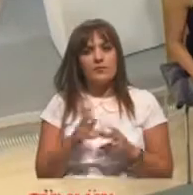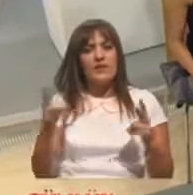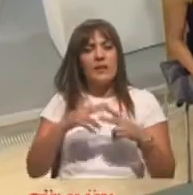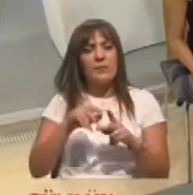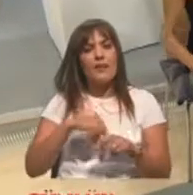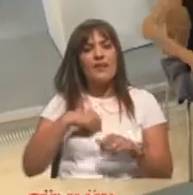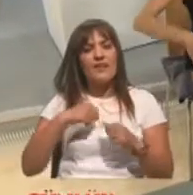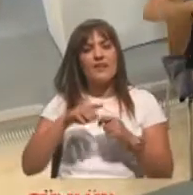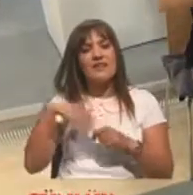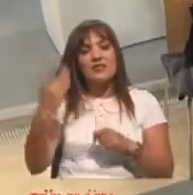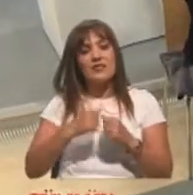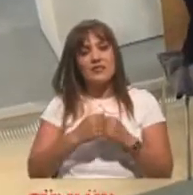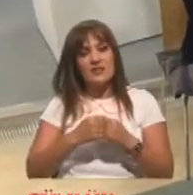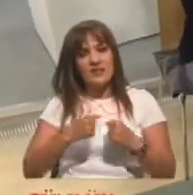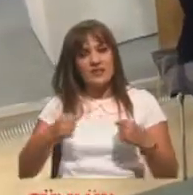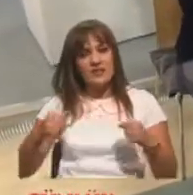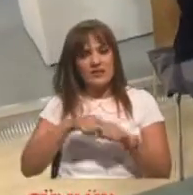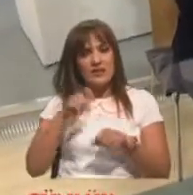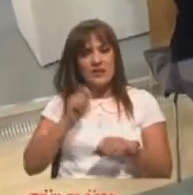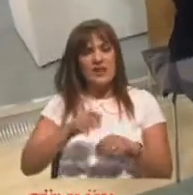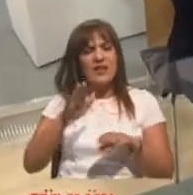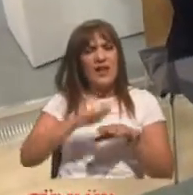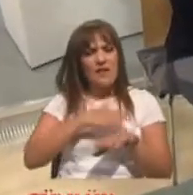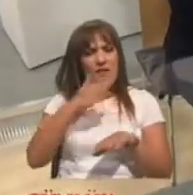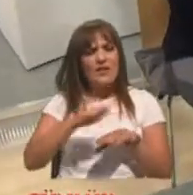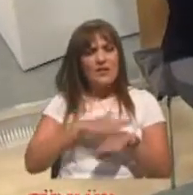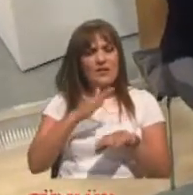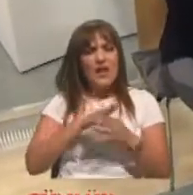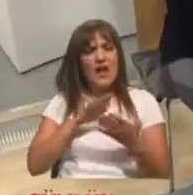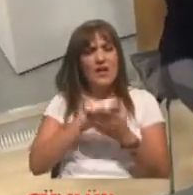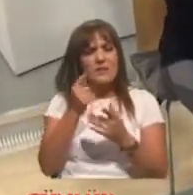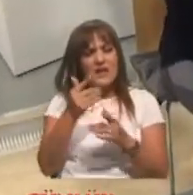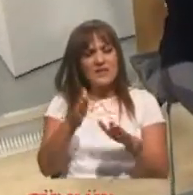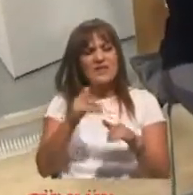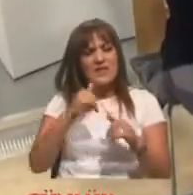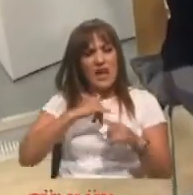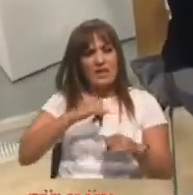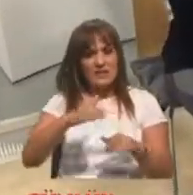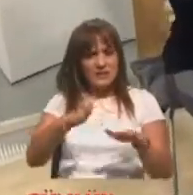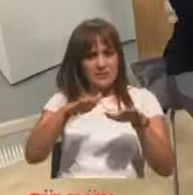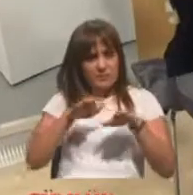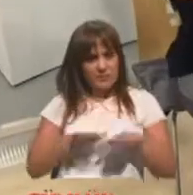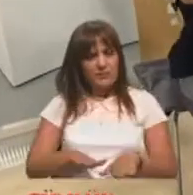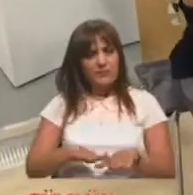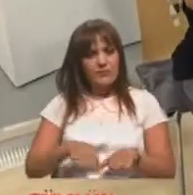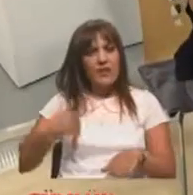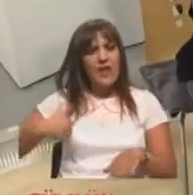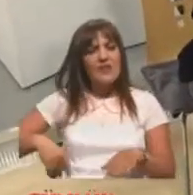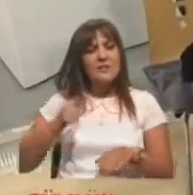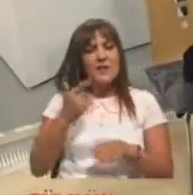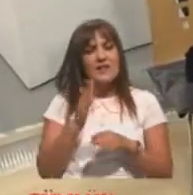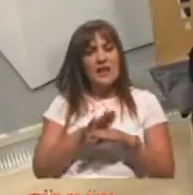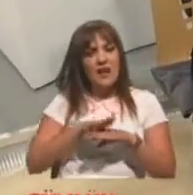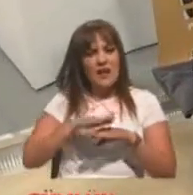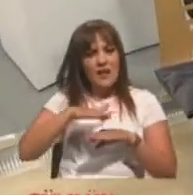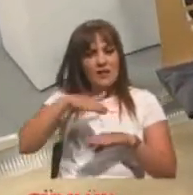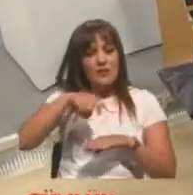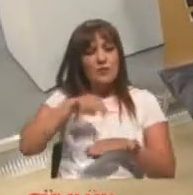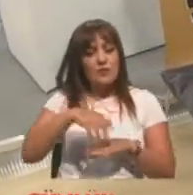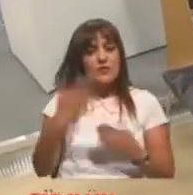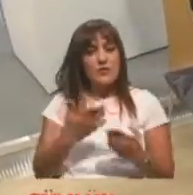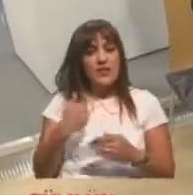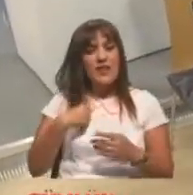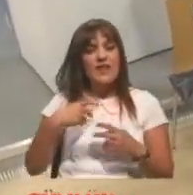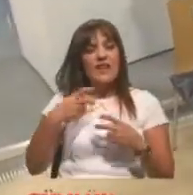Kemeri dışa doğru iterken squat'a geçeceksin yavaş yavaş. Ayakları yine biraz yakına bas. Kalçayı yavaş yavaş kaldır. Bu